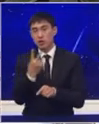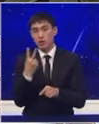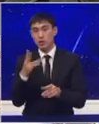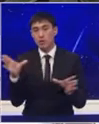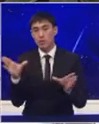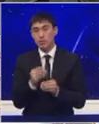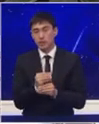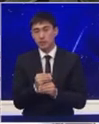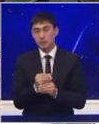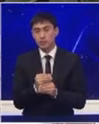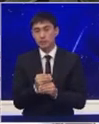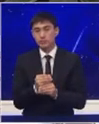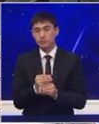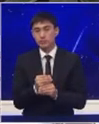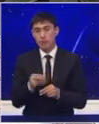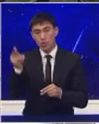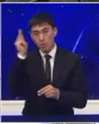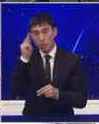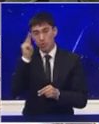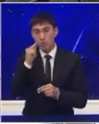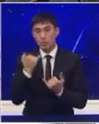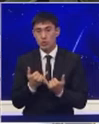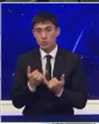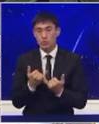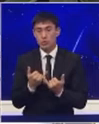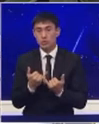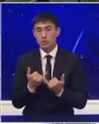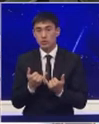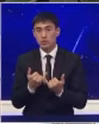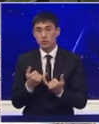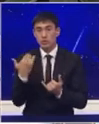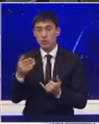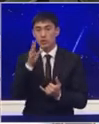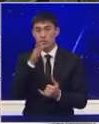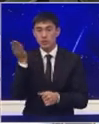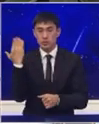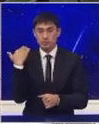бірге оқып осы мына ол кезде